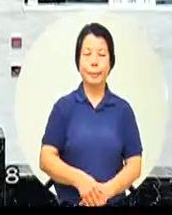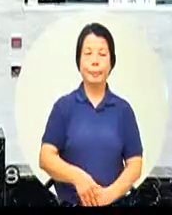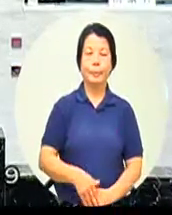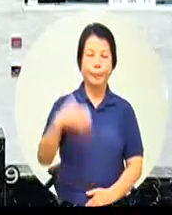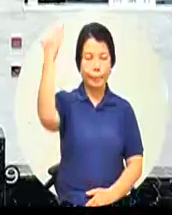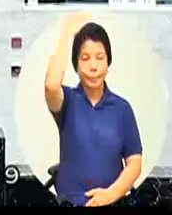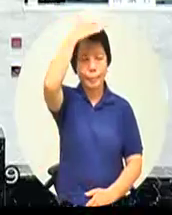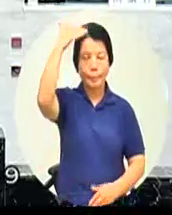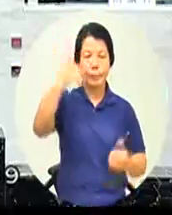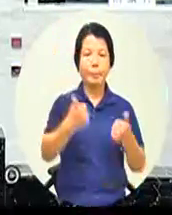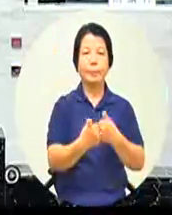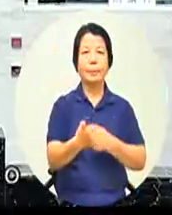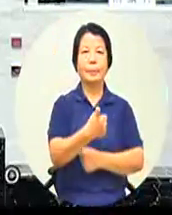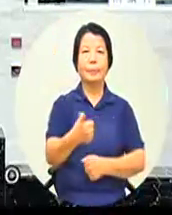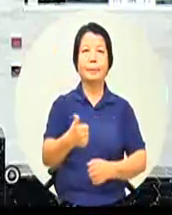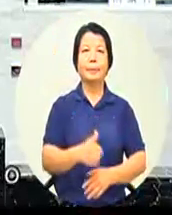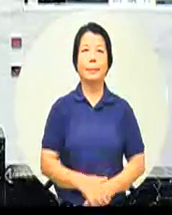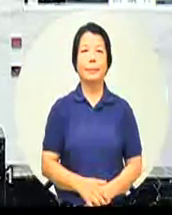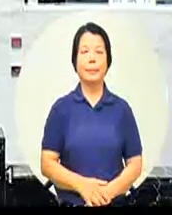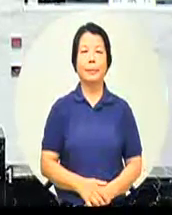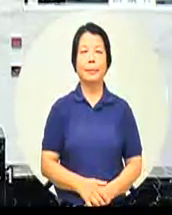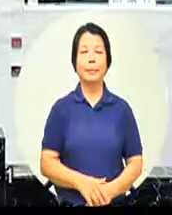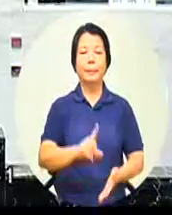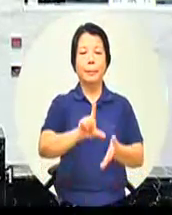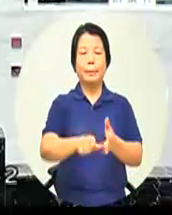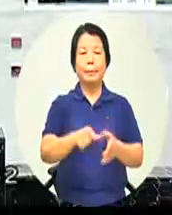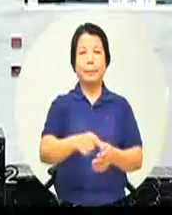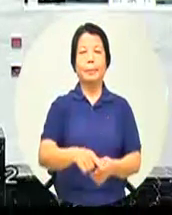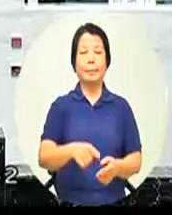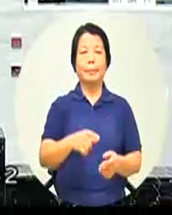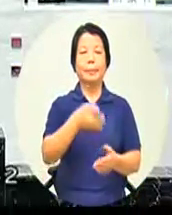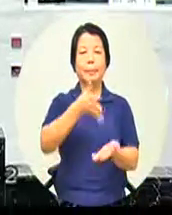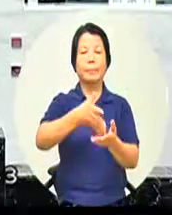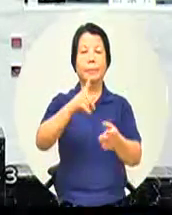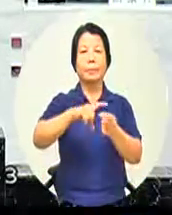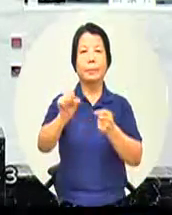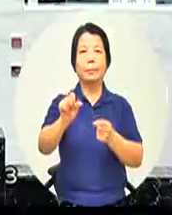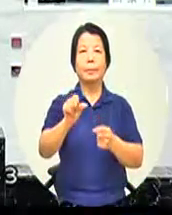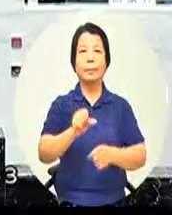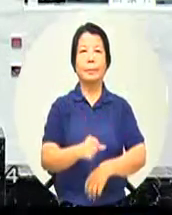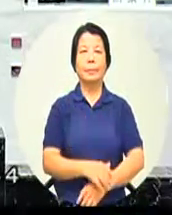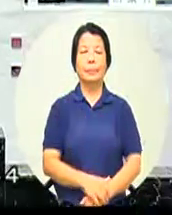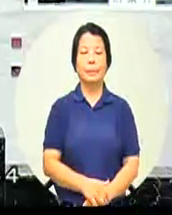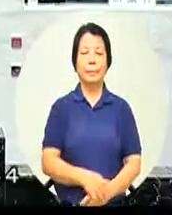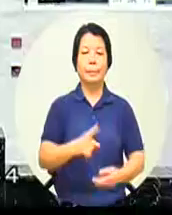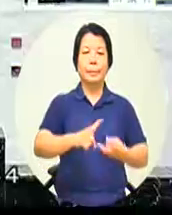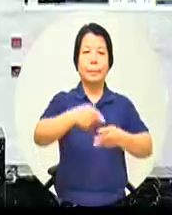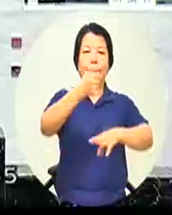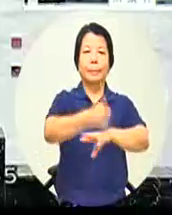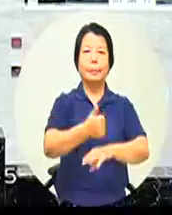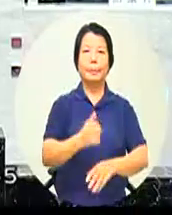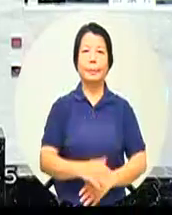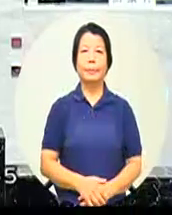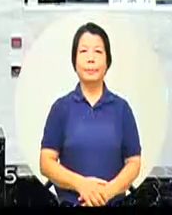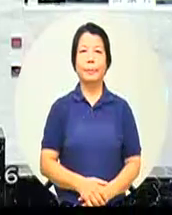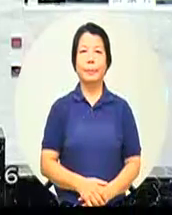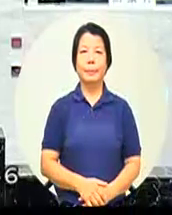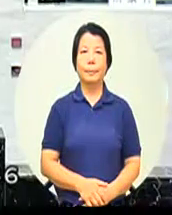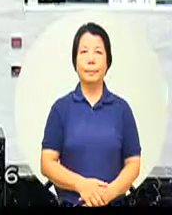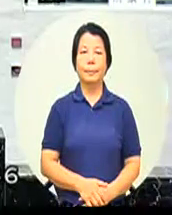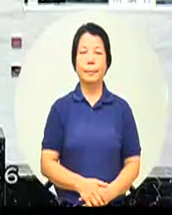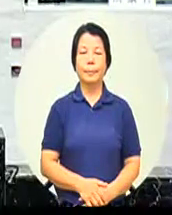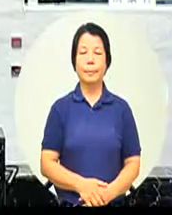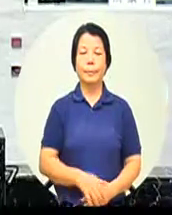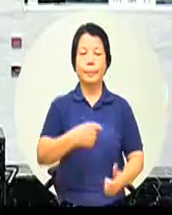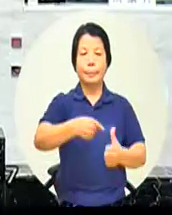员，时间15分钟。 主席，咱在